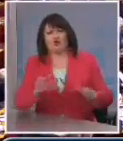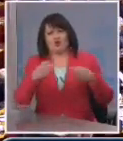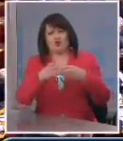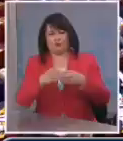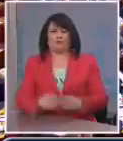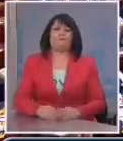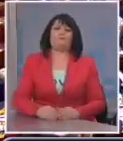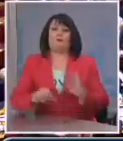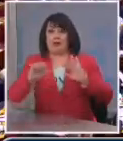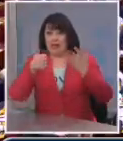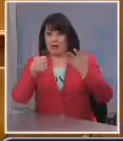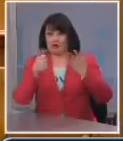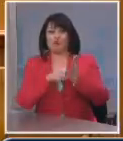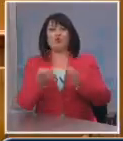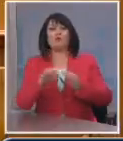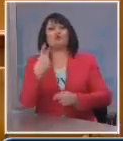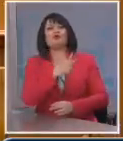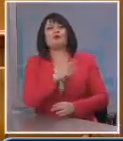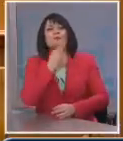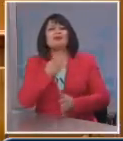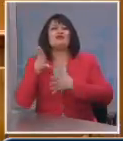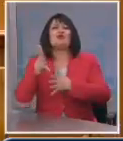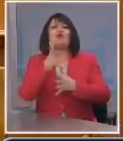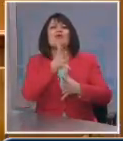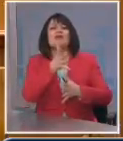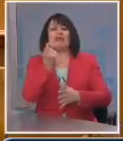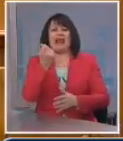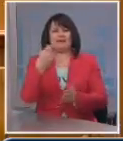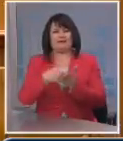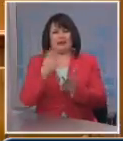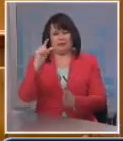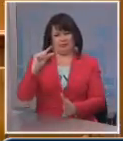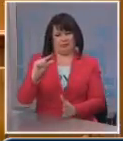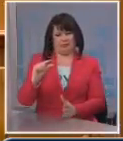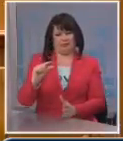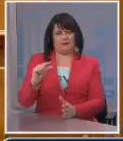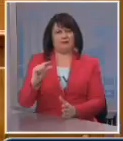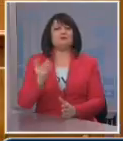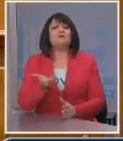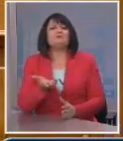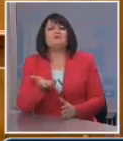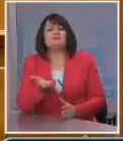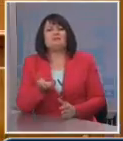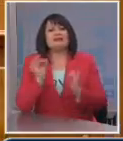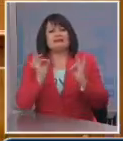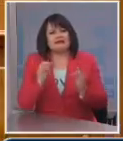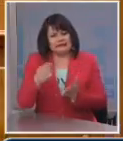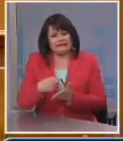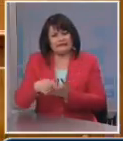Έκτον, το νομοσχέδιό σας κοροϊδεύει ουσιαστικά τους χαμηλόμισθους και φυσικά εξοντώνει τους συνεπείς